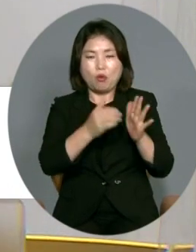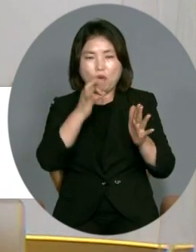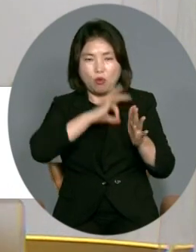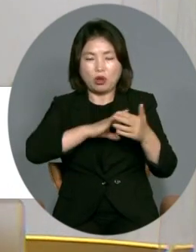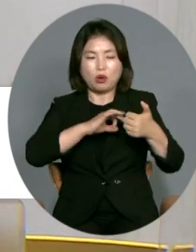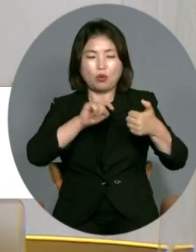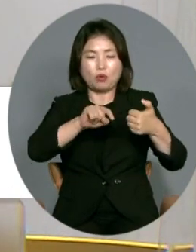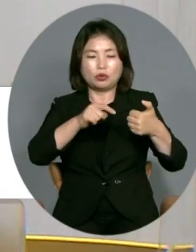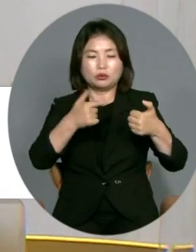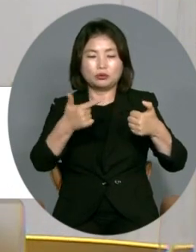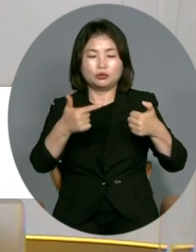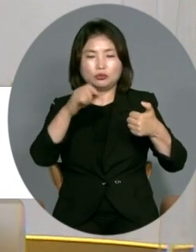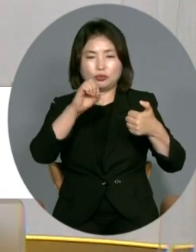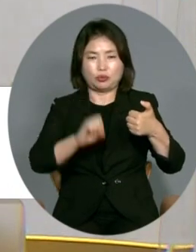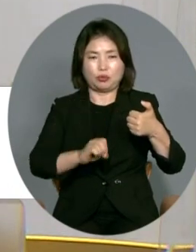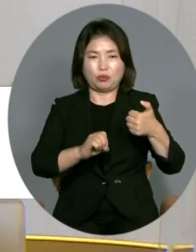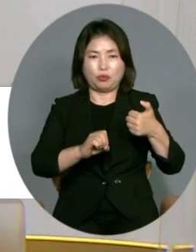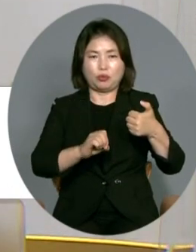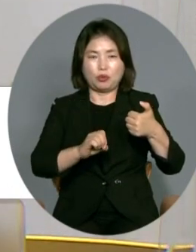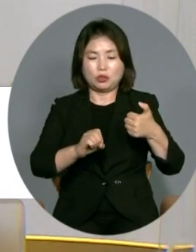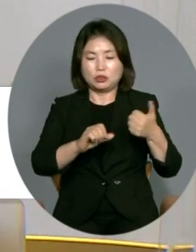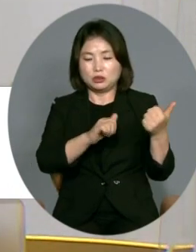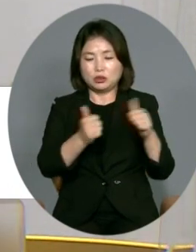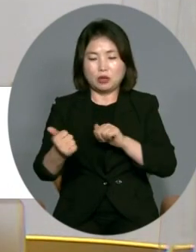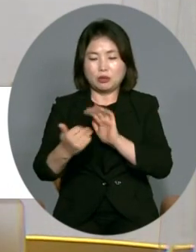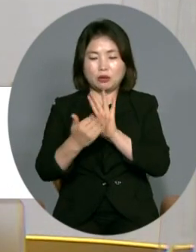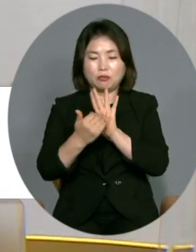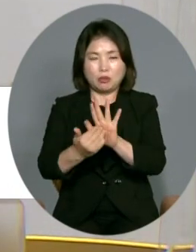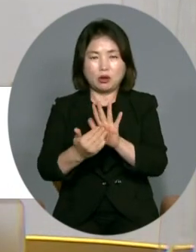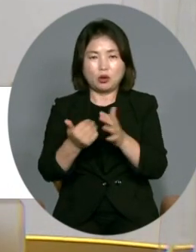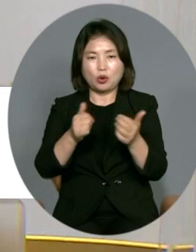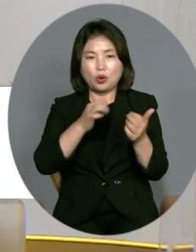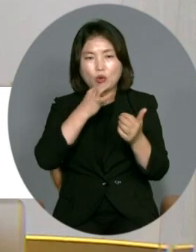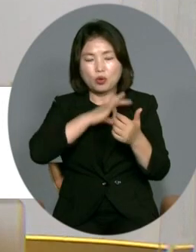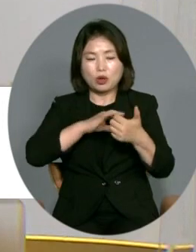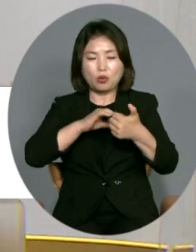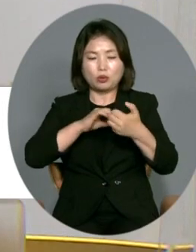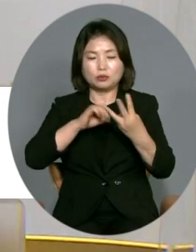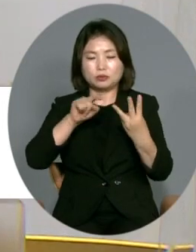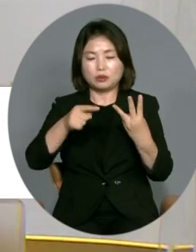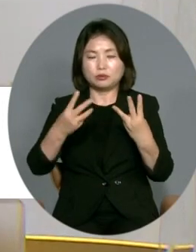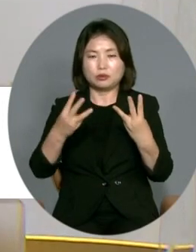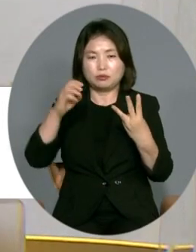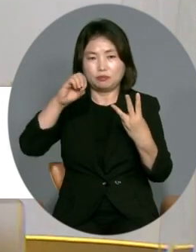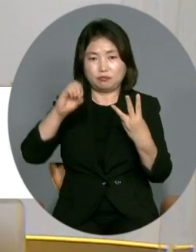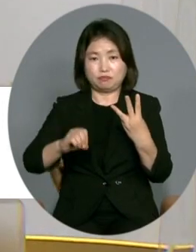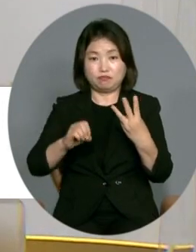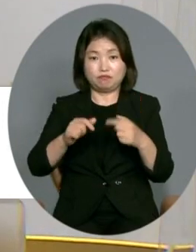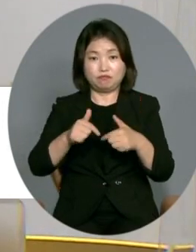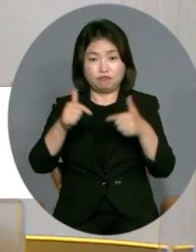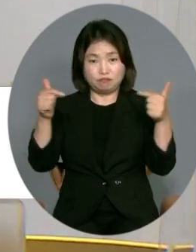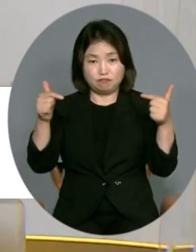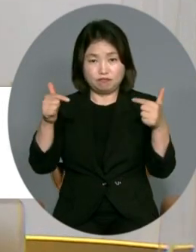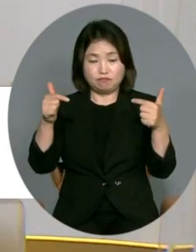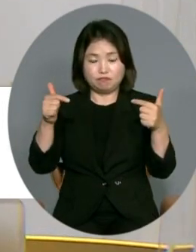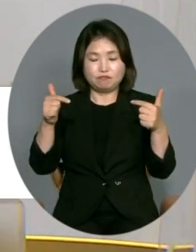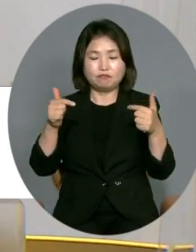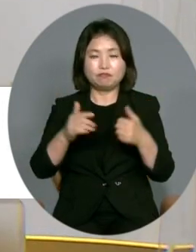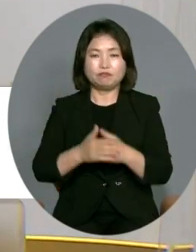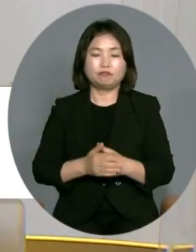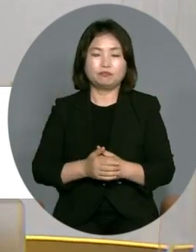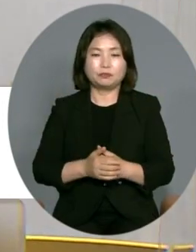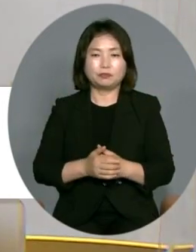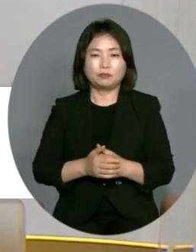50.6% 그리고 사망 예방 효과가 53.3% 증가하는 것으로